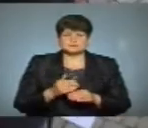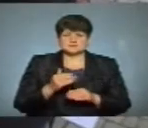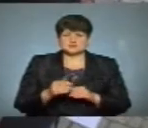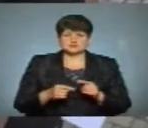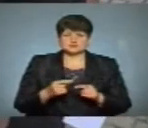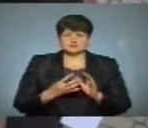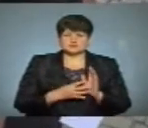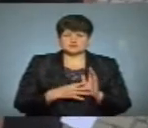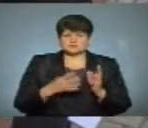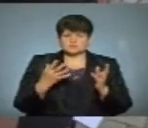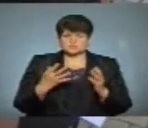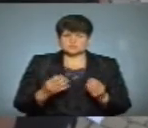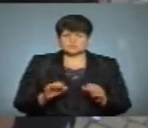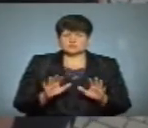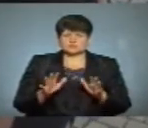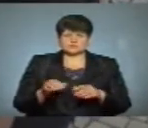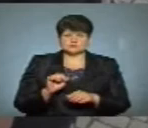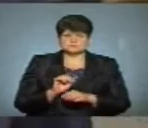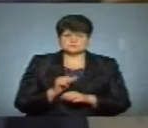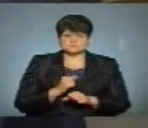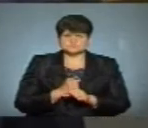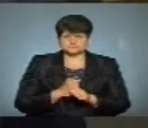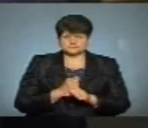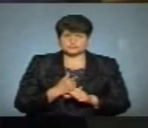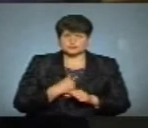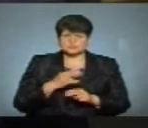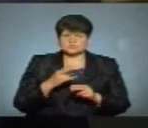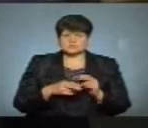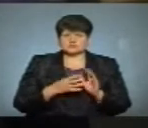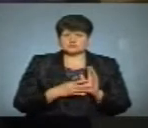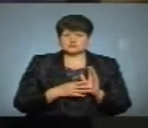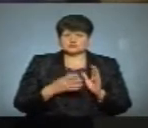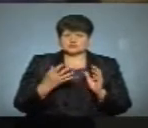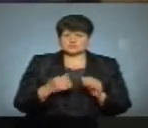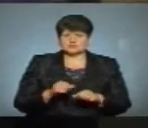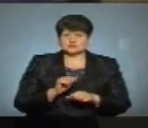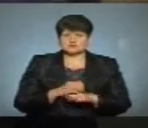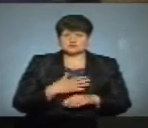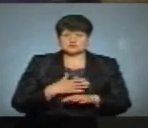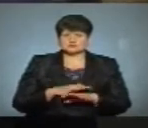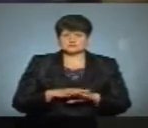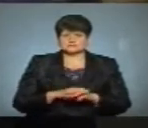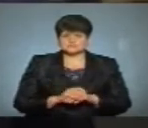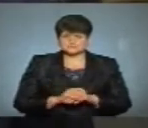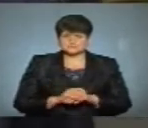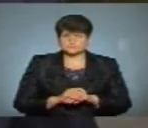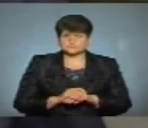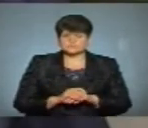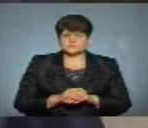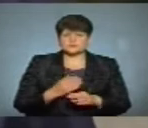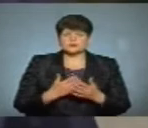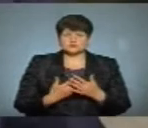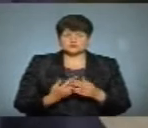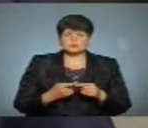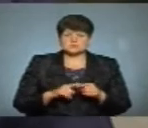через 90 днів з моменту призупинення роботи. У нас закінчується 90 днів з часу зупинення нашого ринку. Тобто це